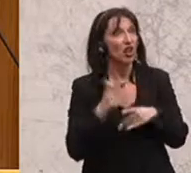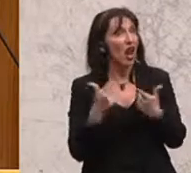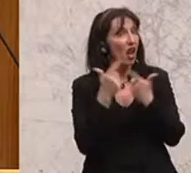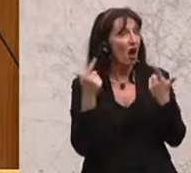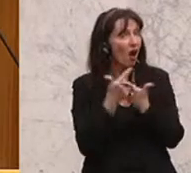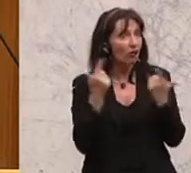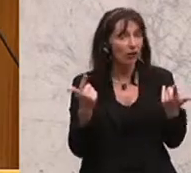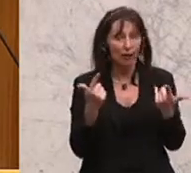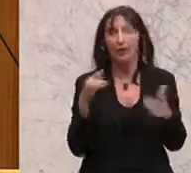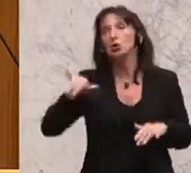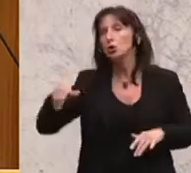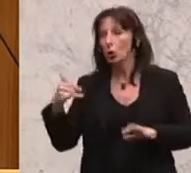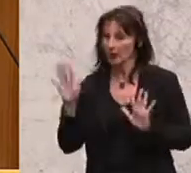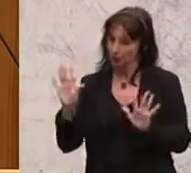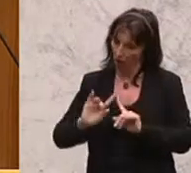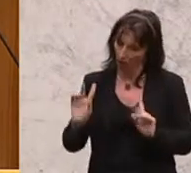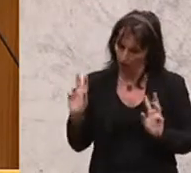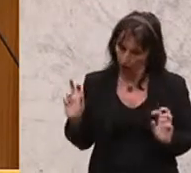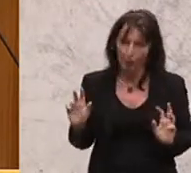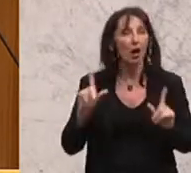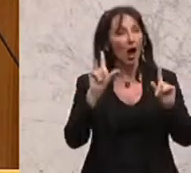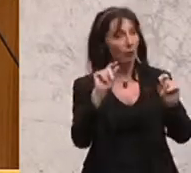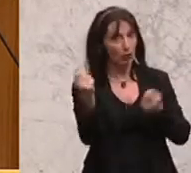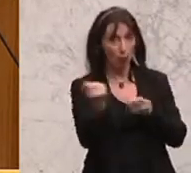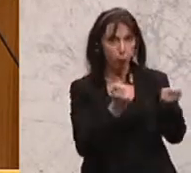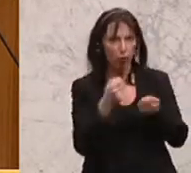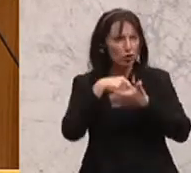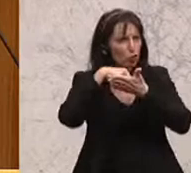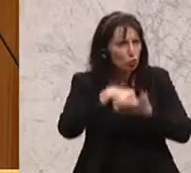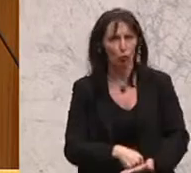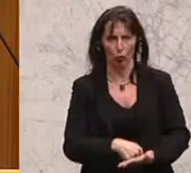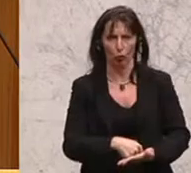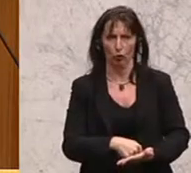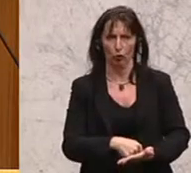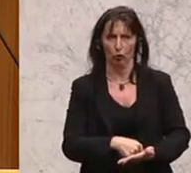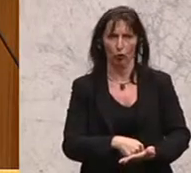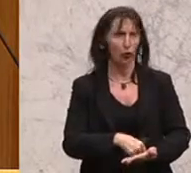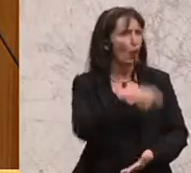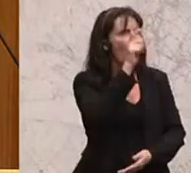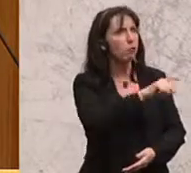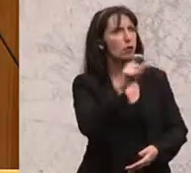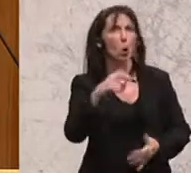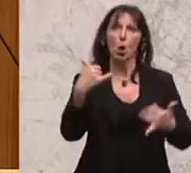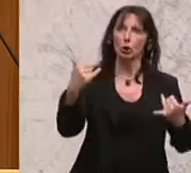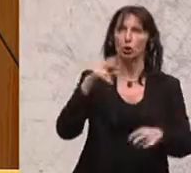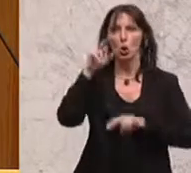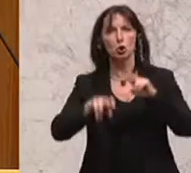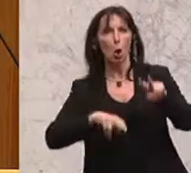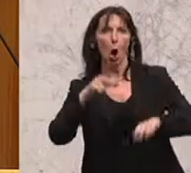Druck, juristisch ist es was anderes, ja, der Druck darauf, dass die sich jetzt das Steuergeld nicht einfach abholen können.